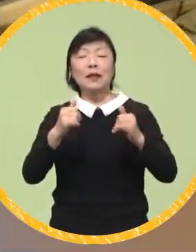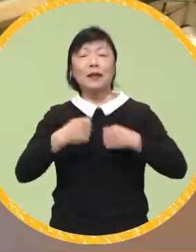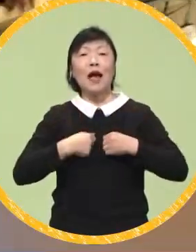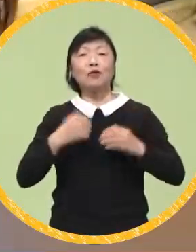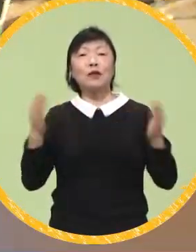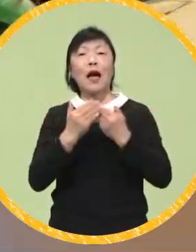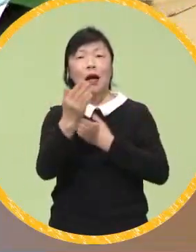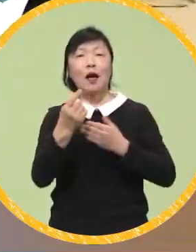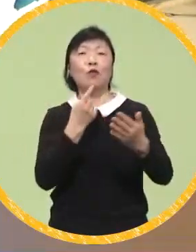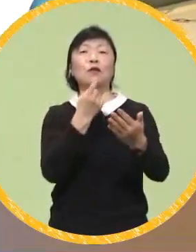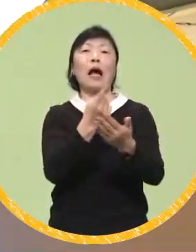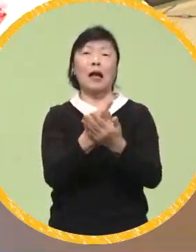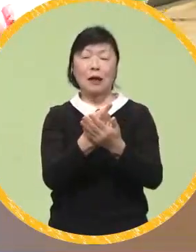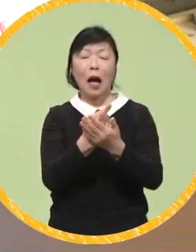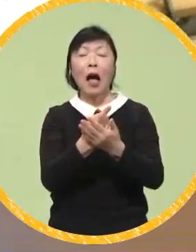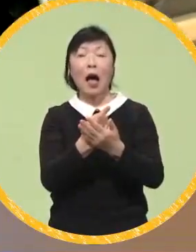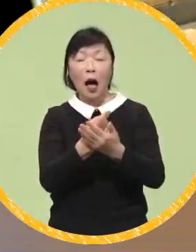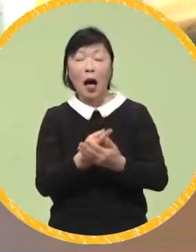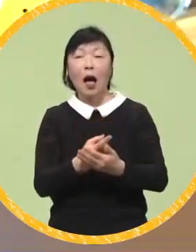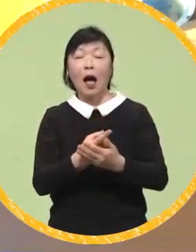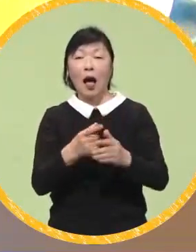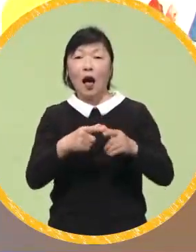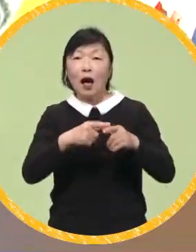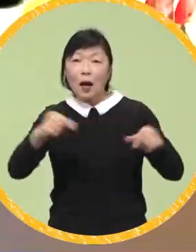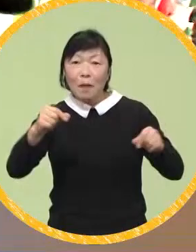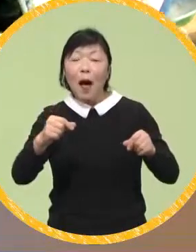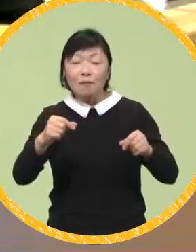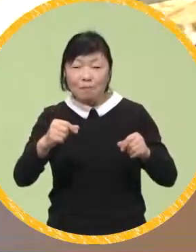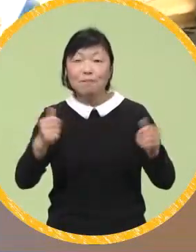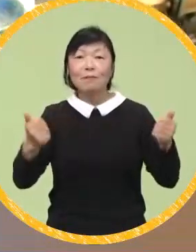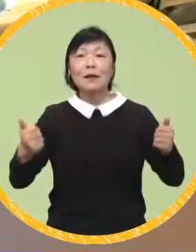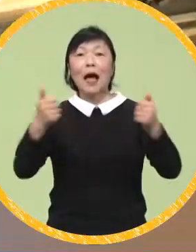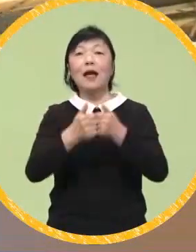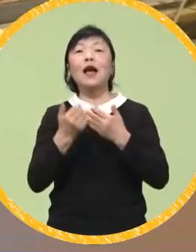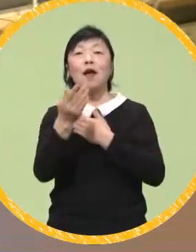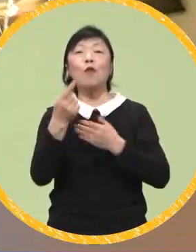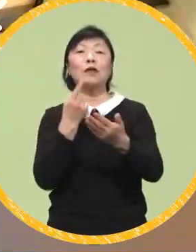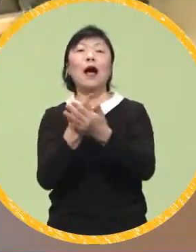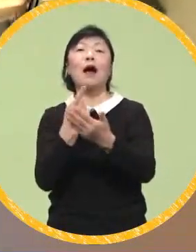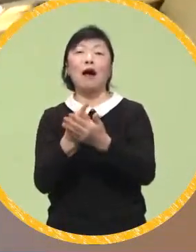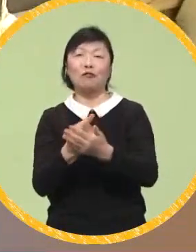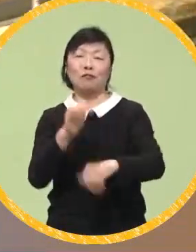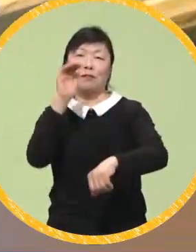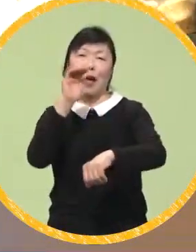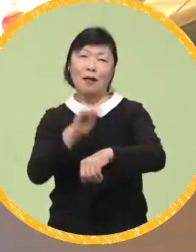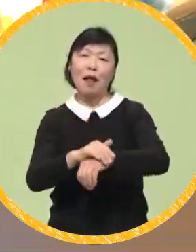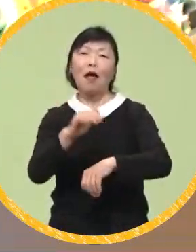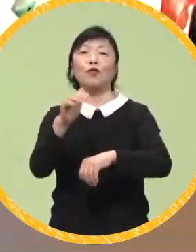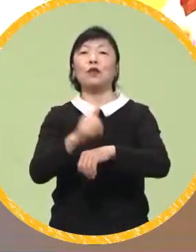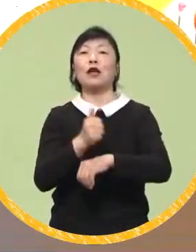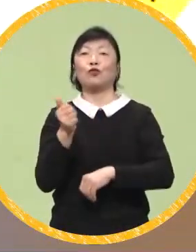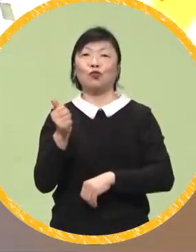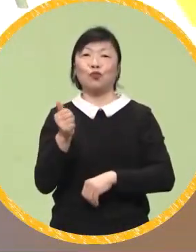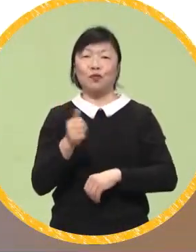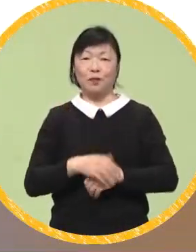持ちボルダリングのジャパンカップ本大会に出場するなどバリバリのトップクライマー